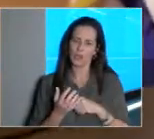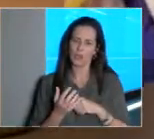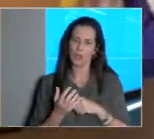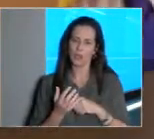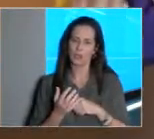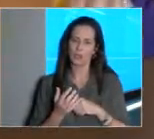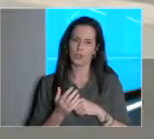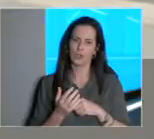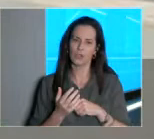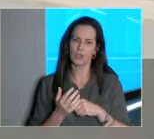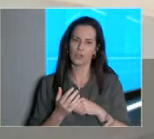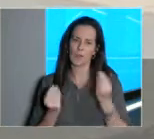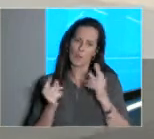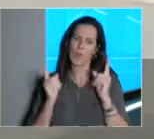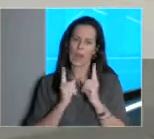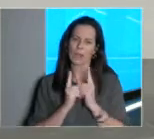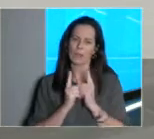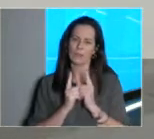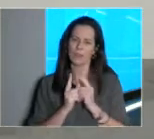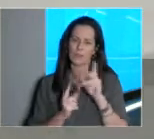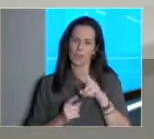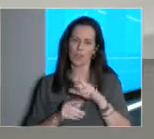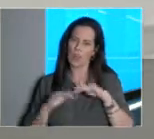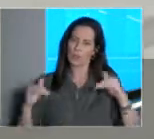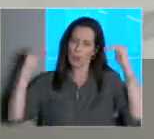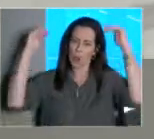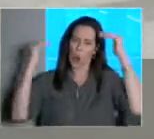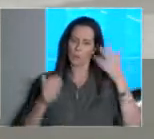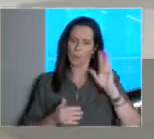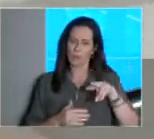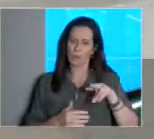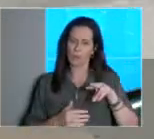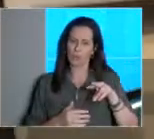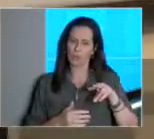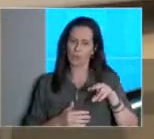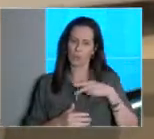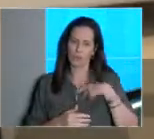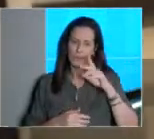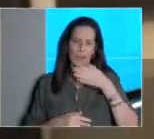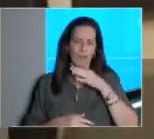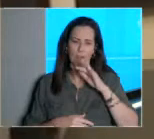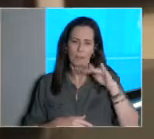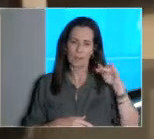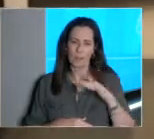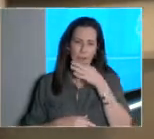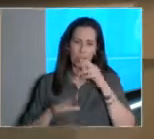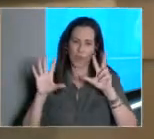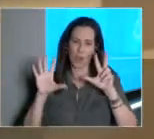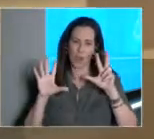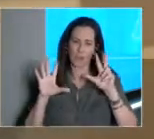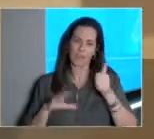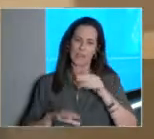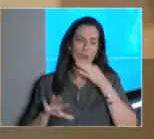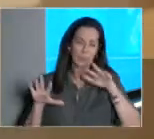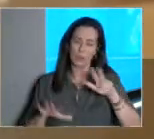יותר קצרה. זהו, יש לי ילדים די גדולים, אתה יודע, יש לי מכל סוגי הקשת והגוונים. הקטנה שלי בת 8 הכי